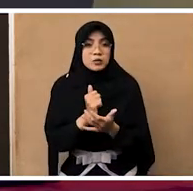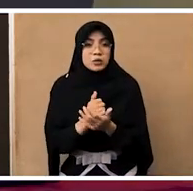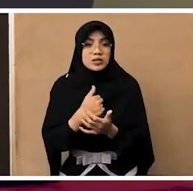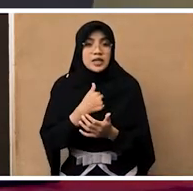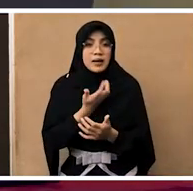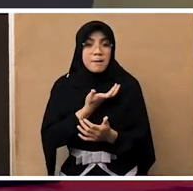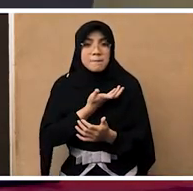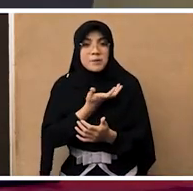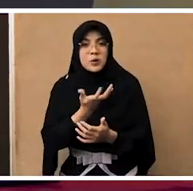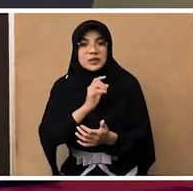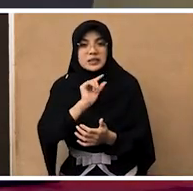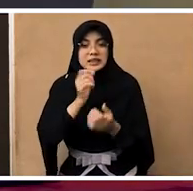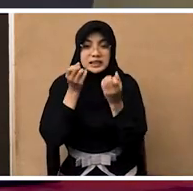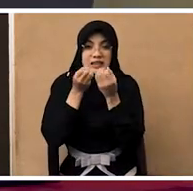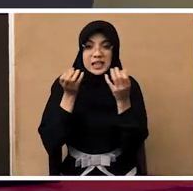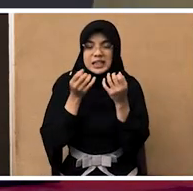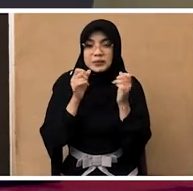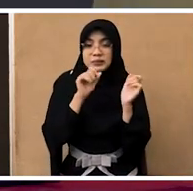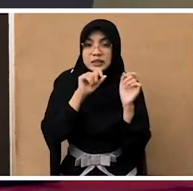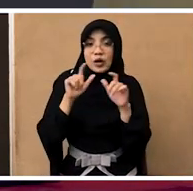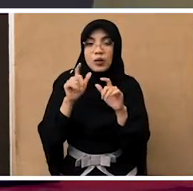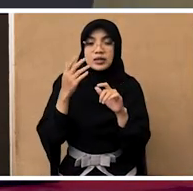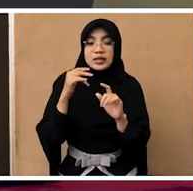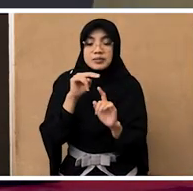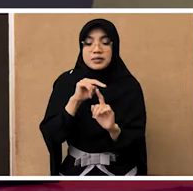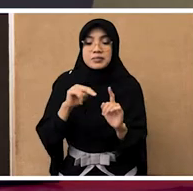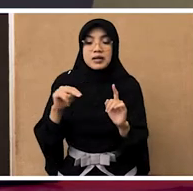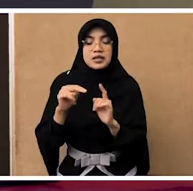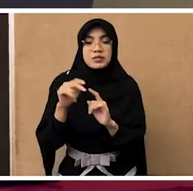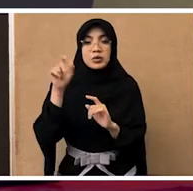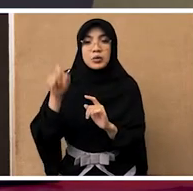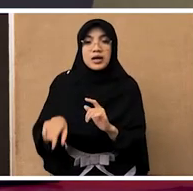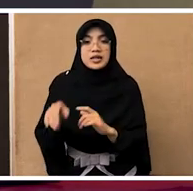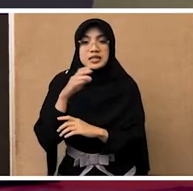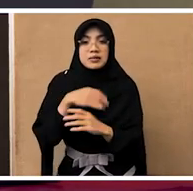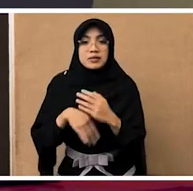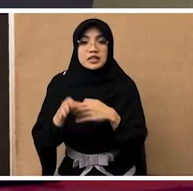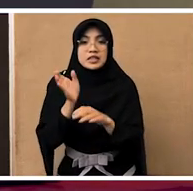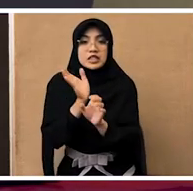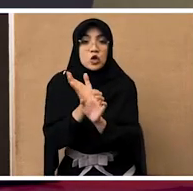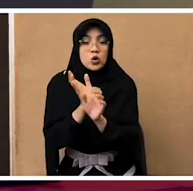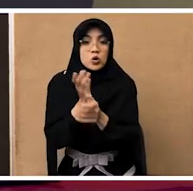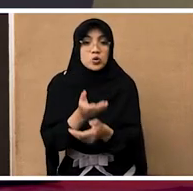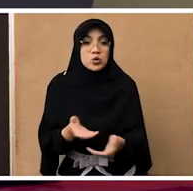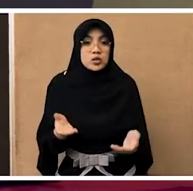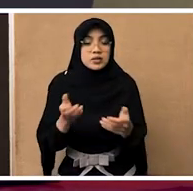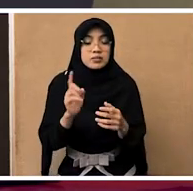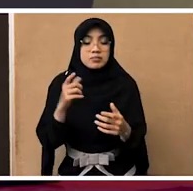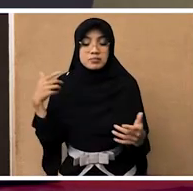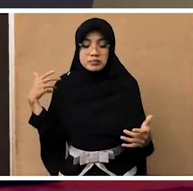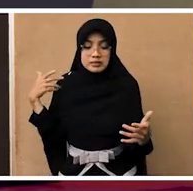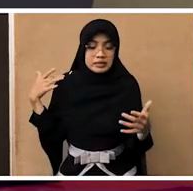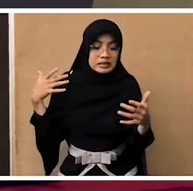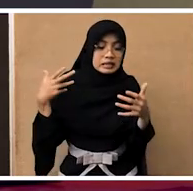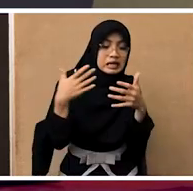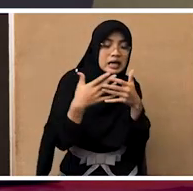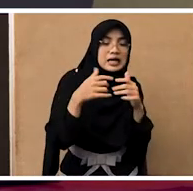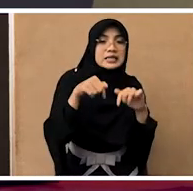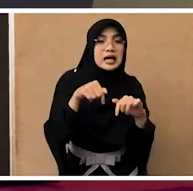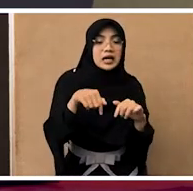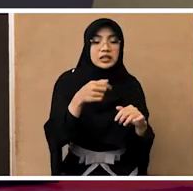Saya mau sedikit menjawab mungkin dari sudut pandang penyandang disabilitas ke sosial sekarang ini